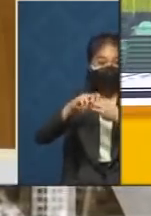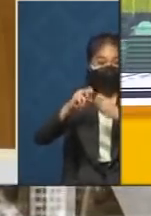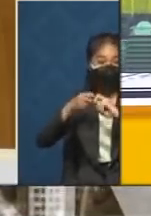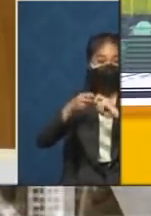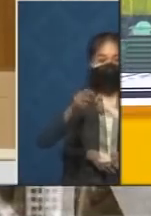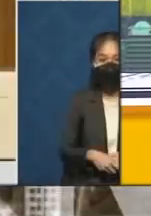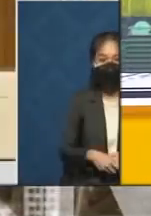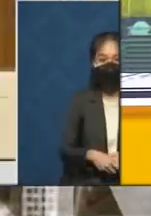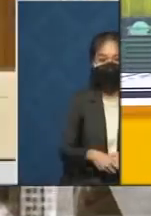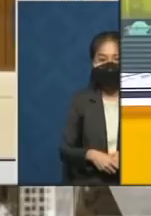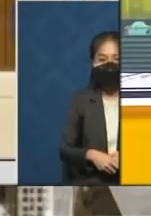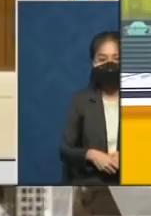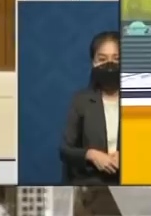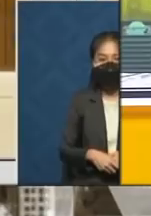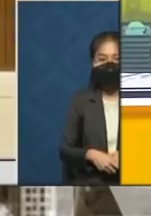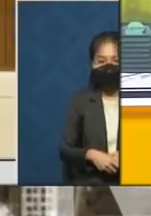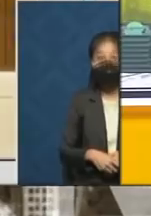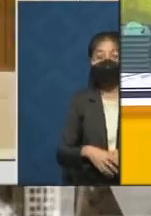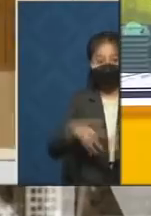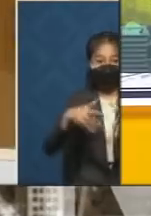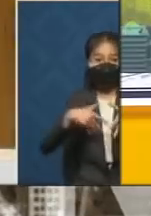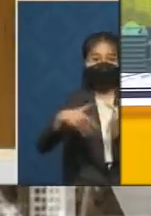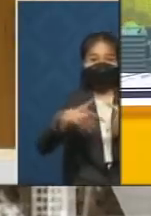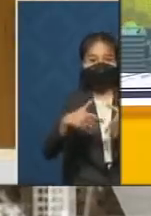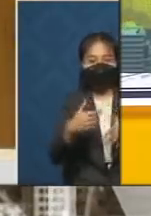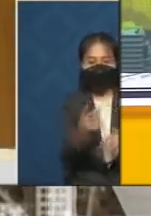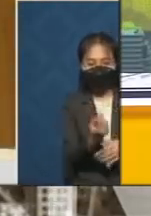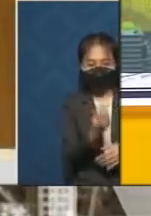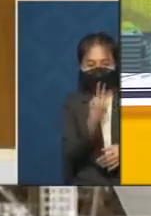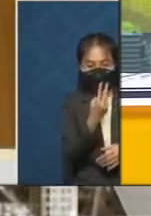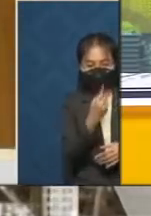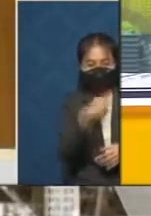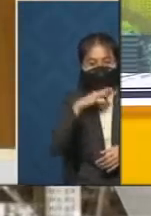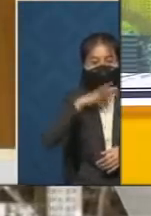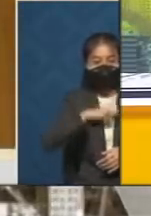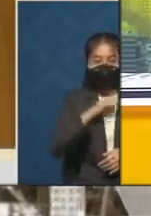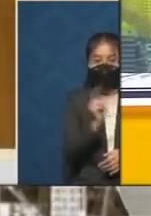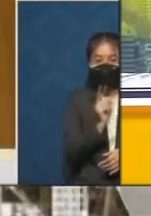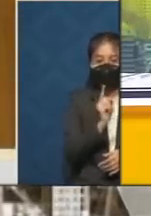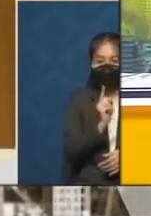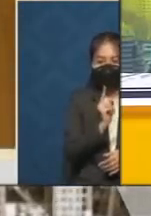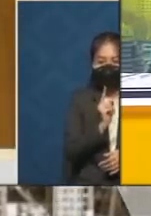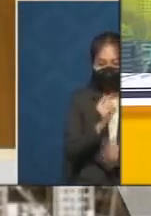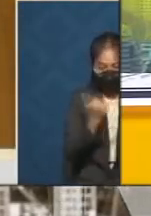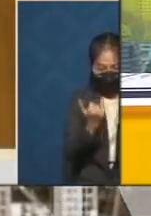จจะพึงพอใจกับการเมืองไทยแบบที่คุณอาจจะเห็นว่า